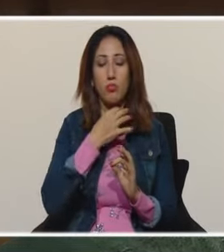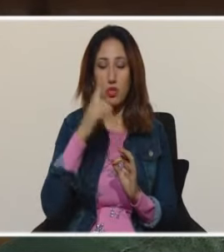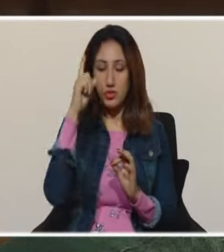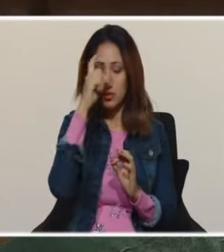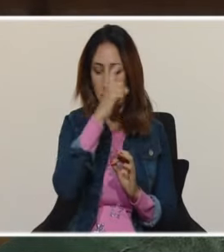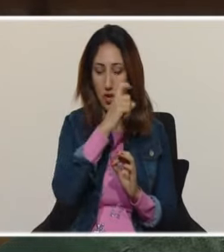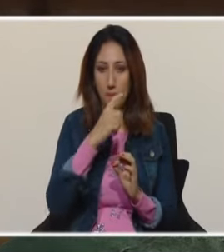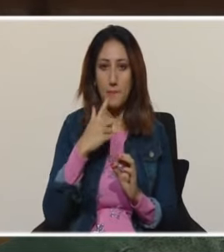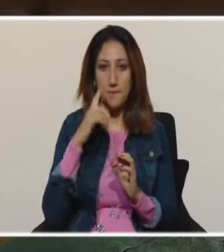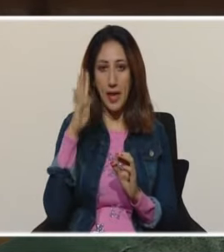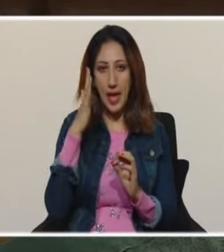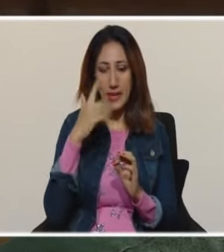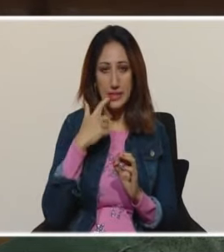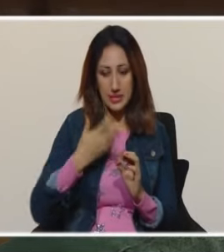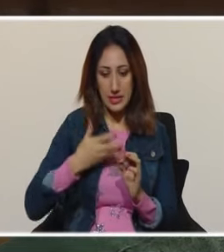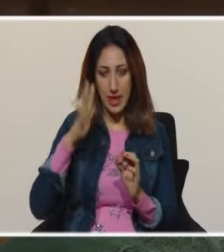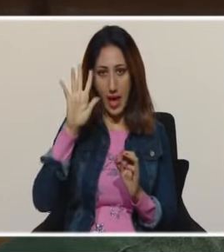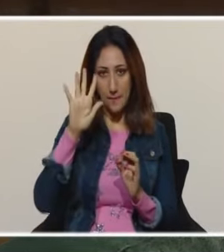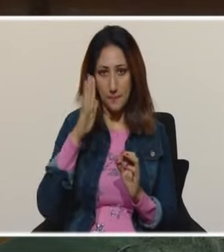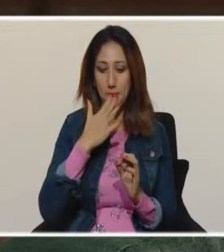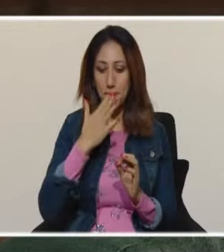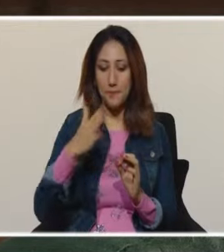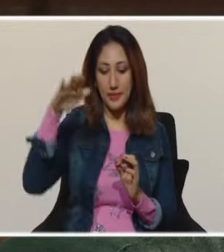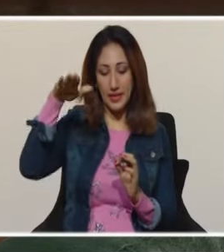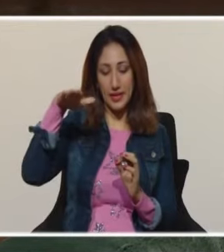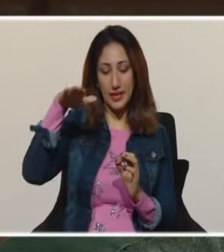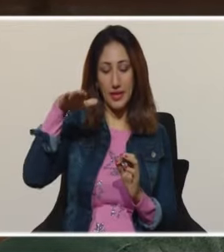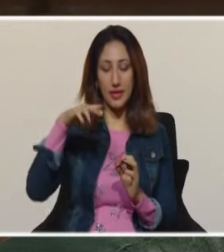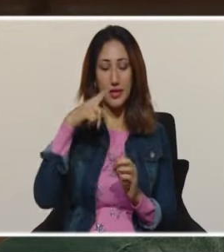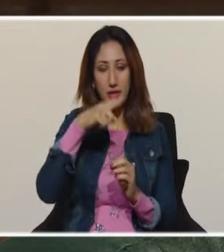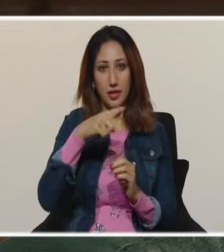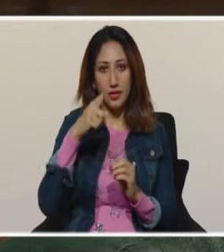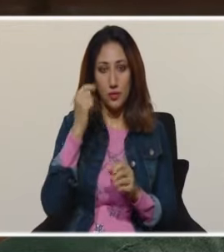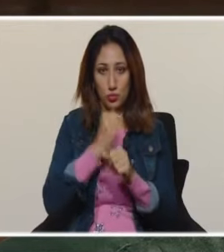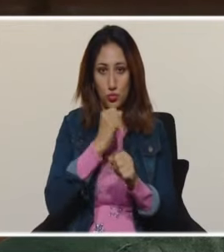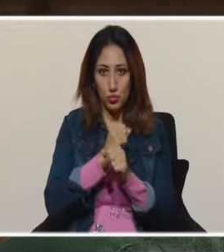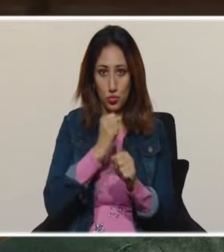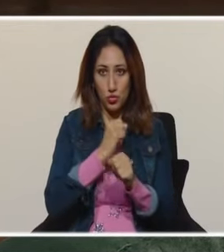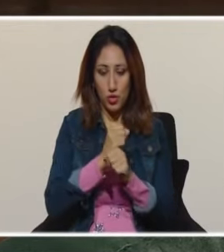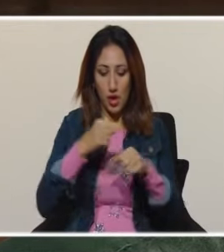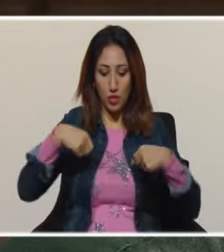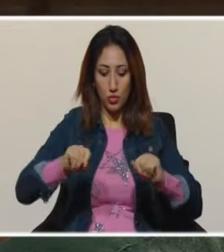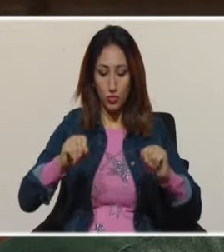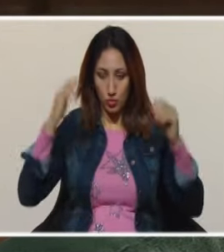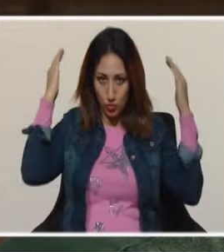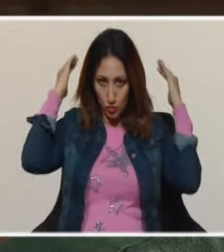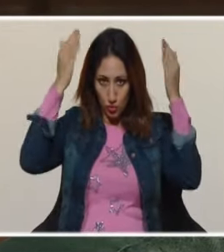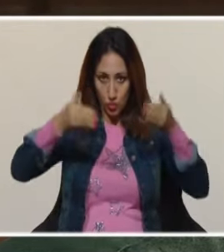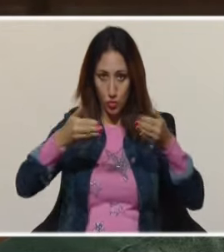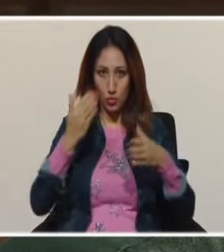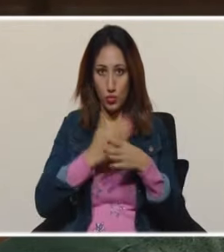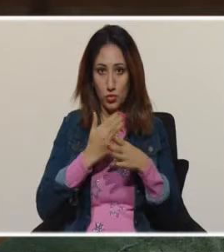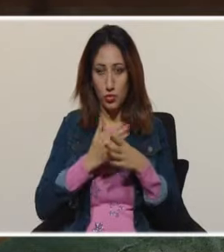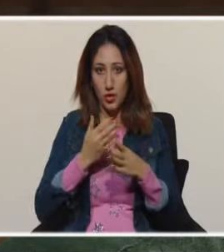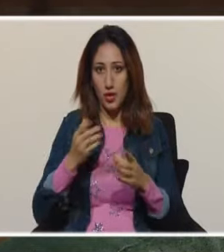الصف الخامس الابتدائي. مش بس كده، دي كمان قررت انها تشتغل على توك توك علشان تصرف على